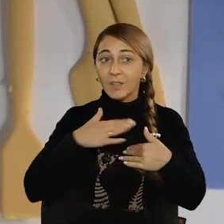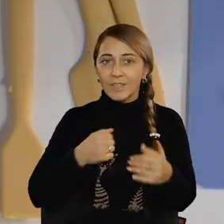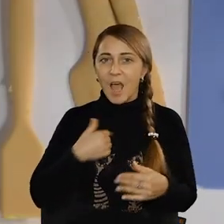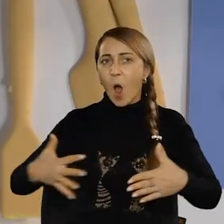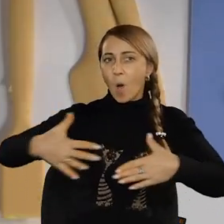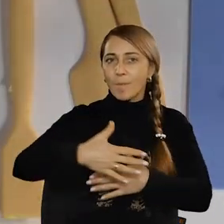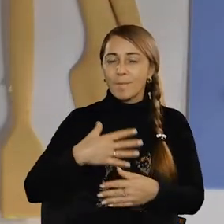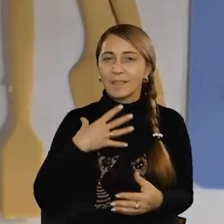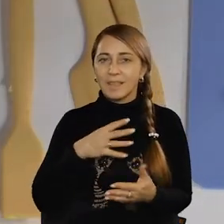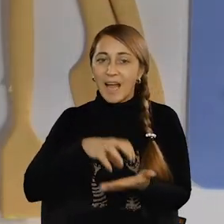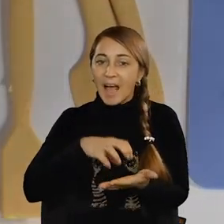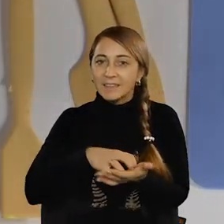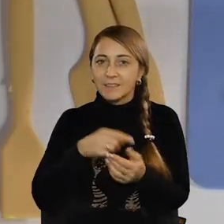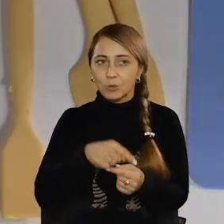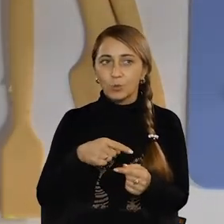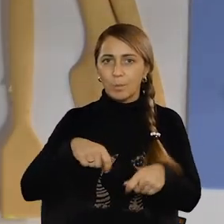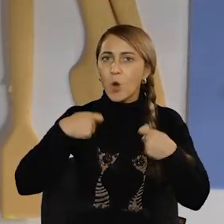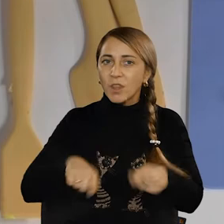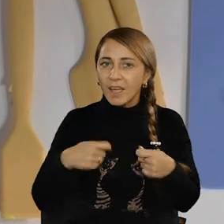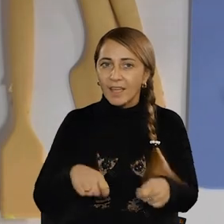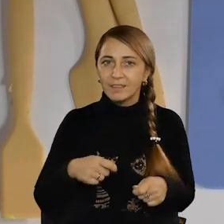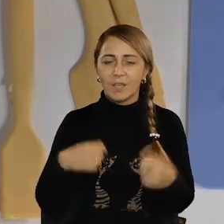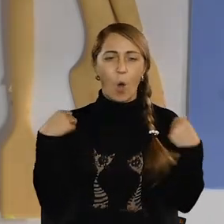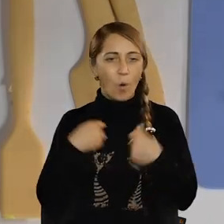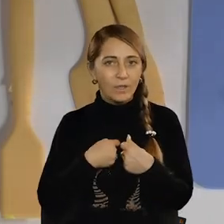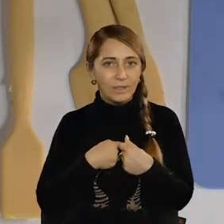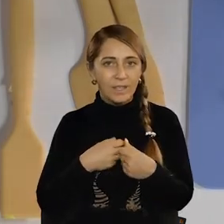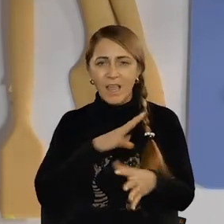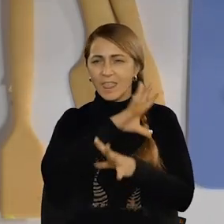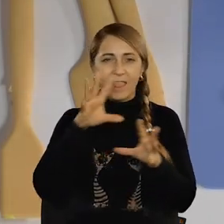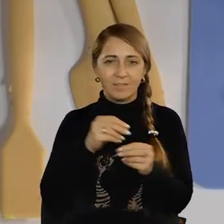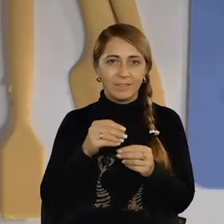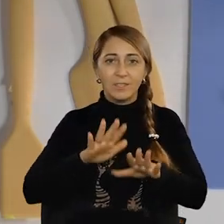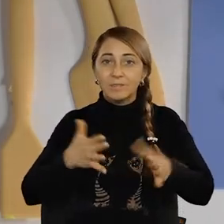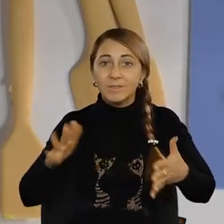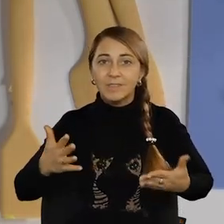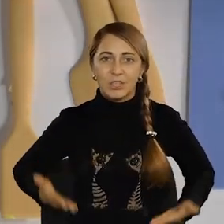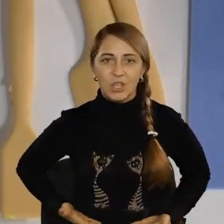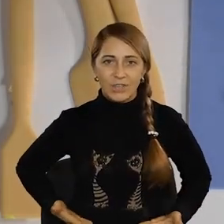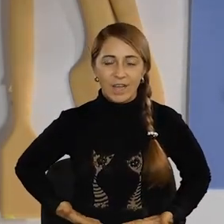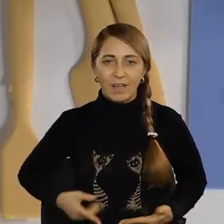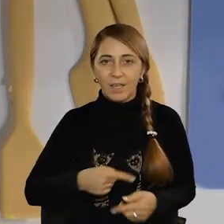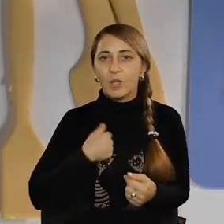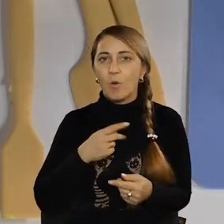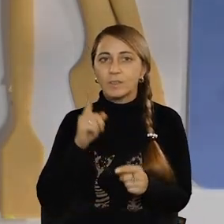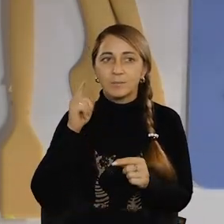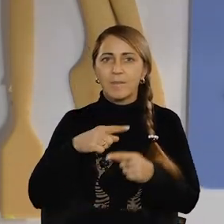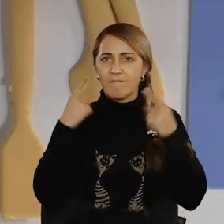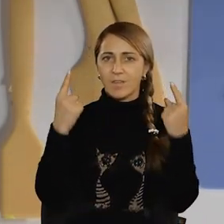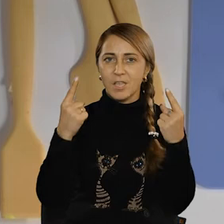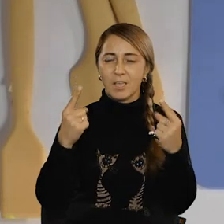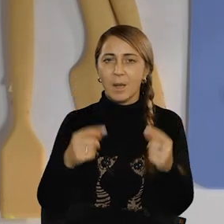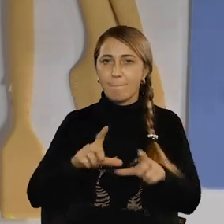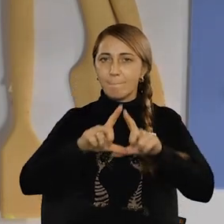обійняв за плечі кексика. Тут продається одяг на всі випадки життя. І ось ми у